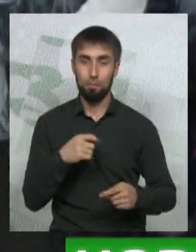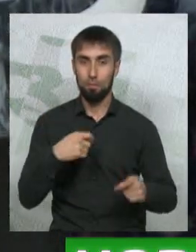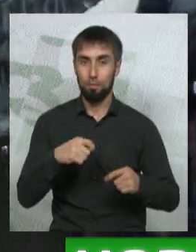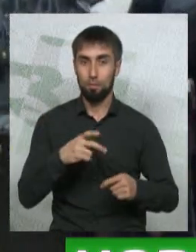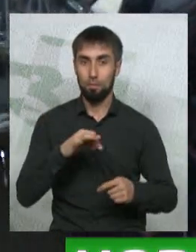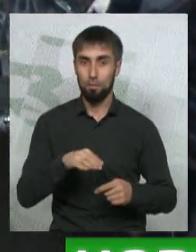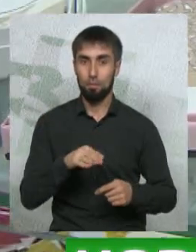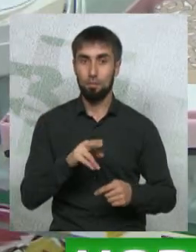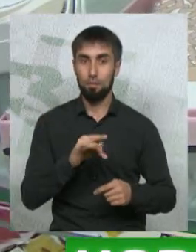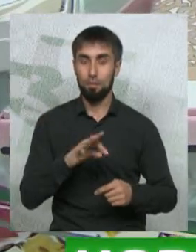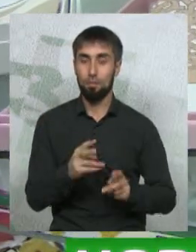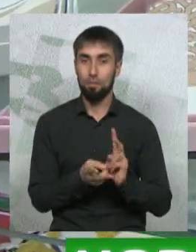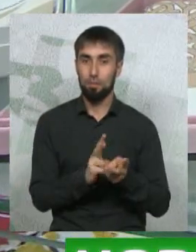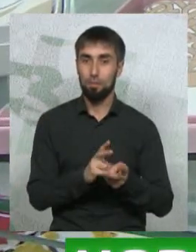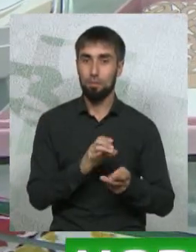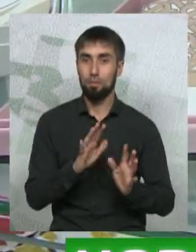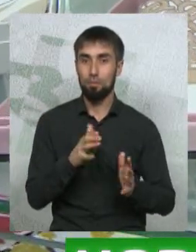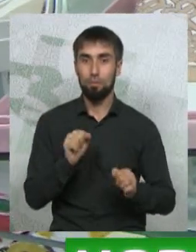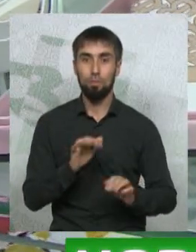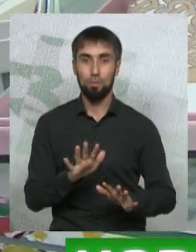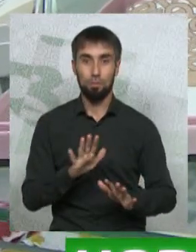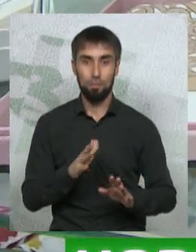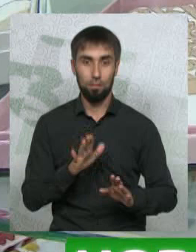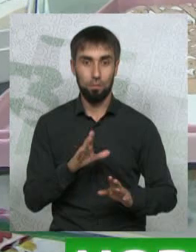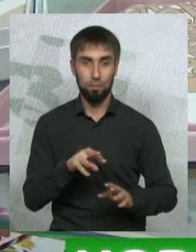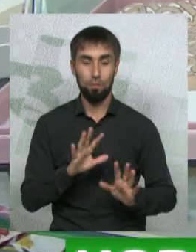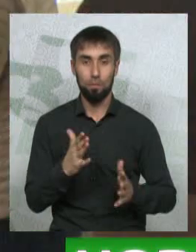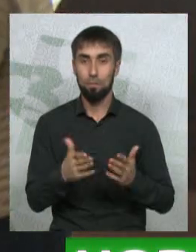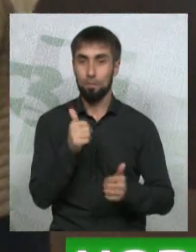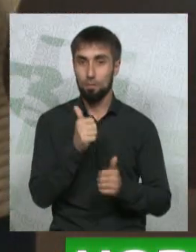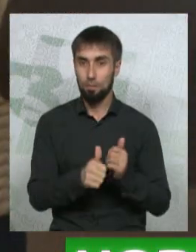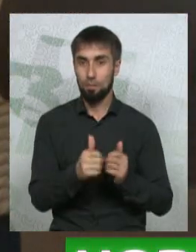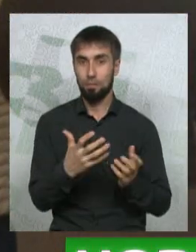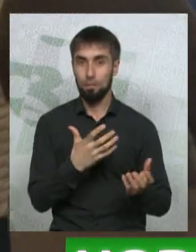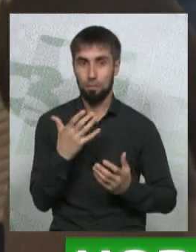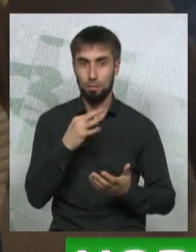торговым объектам. Кардинально изменить ситуацию можно только в том случае, если каждый